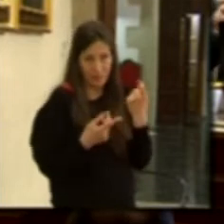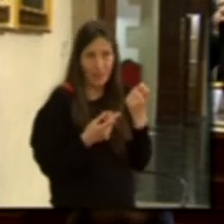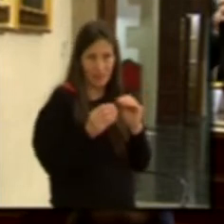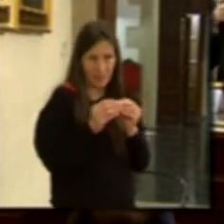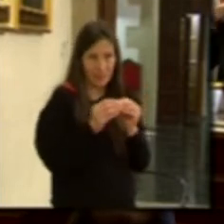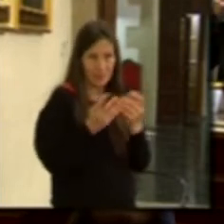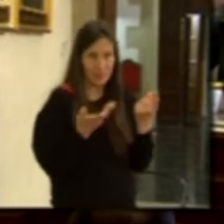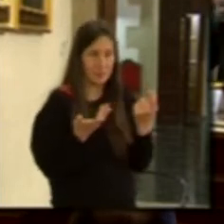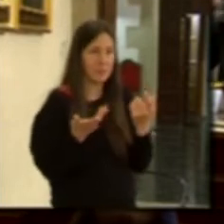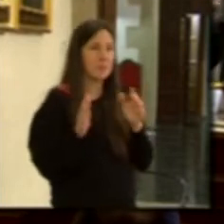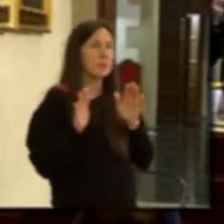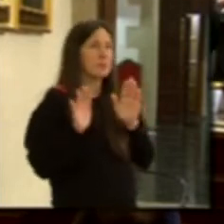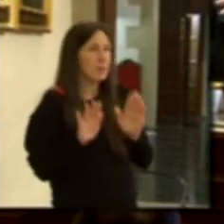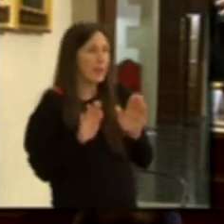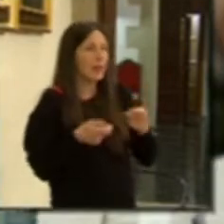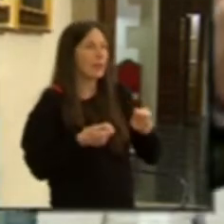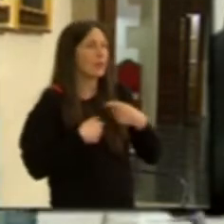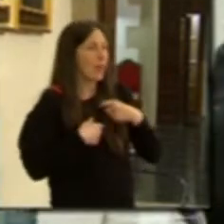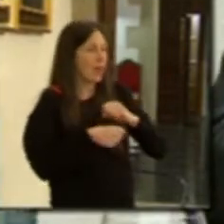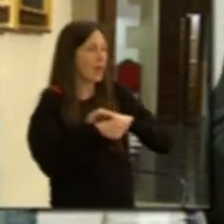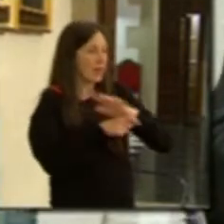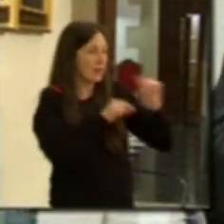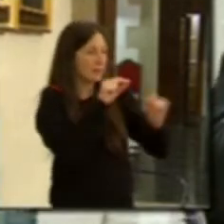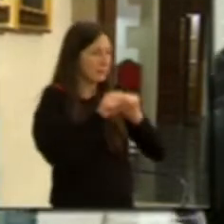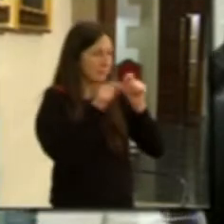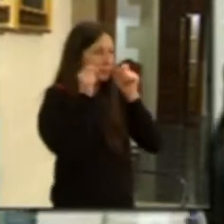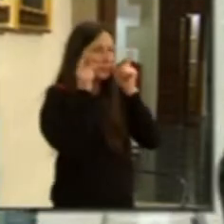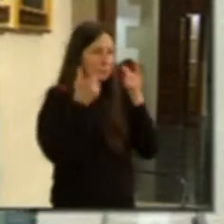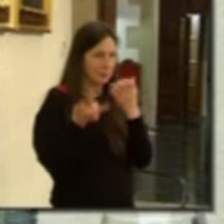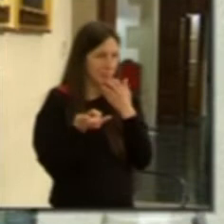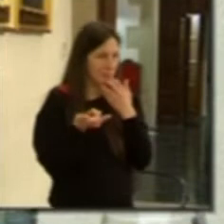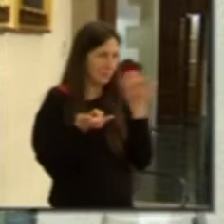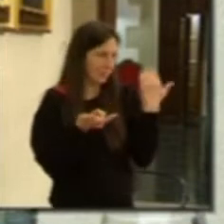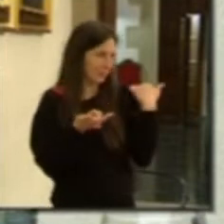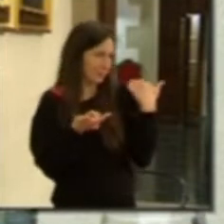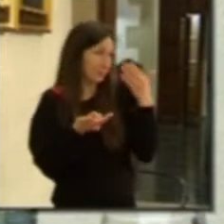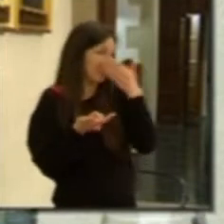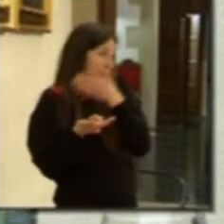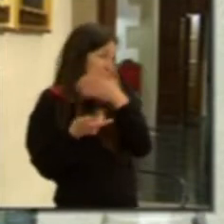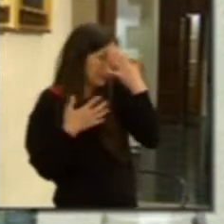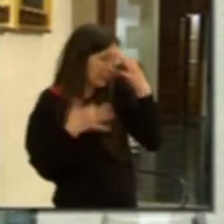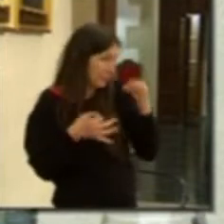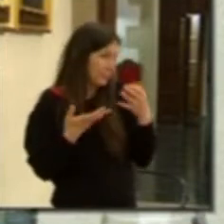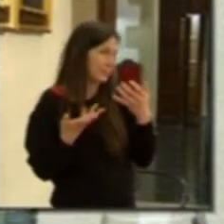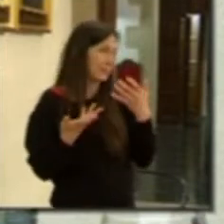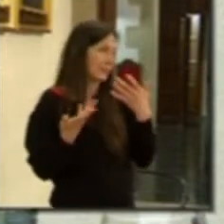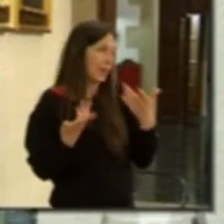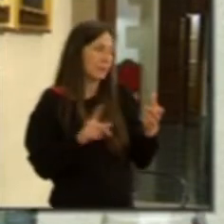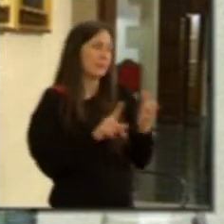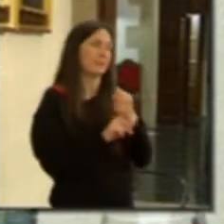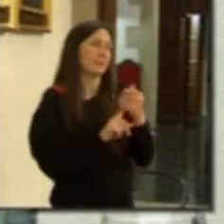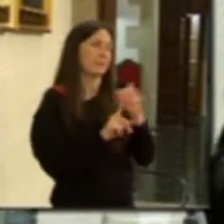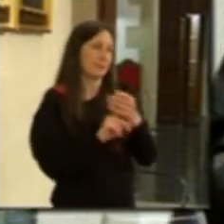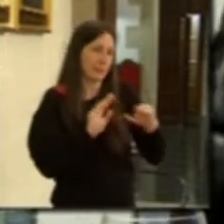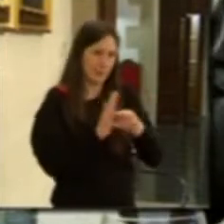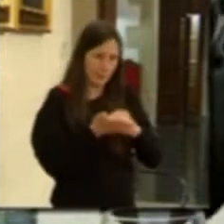que la pandèmia també ens obre noves oportunitats, coses que potser no se'ns haurien acudit, ara sí que les podem fer.